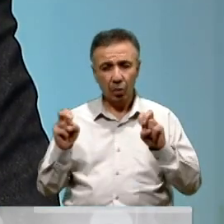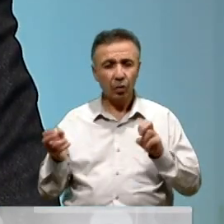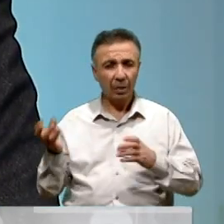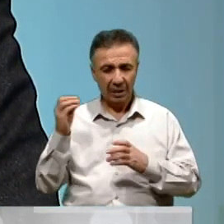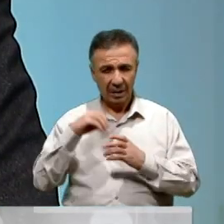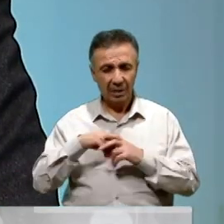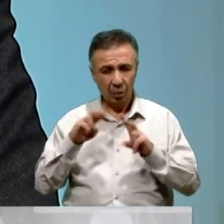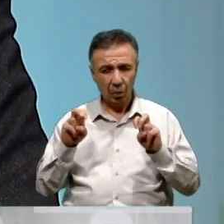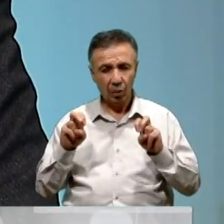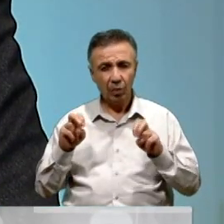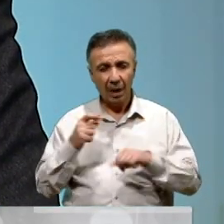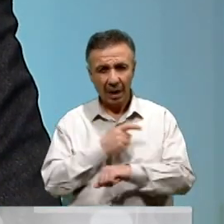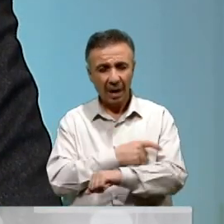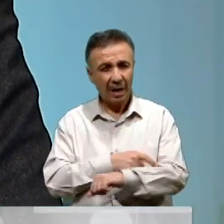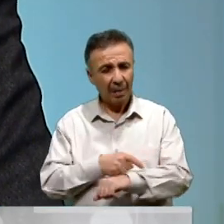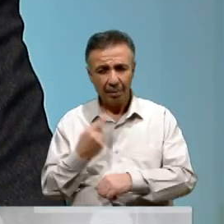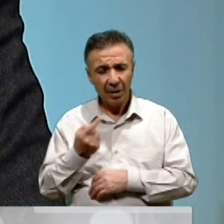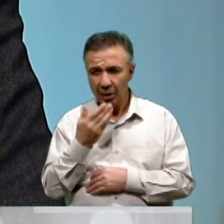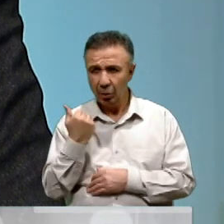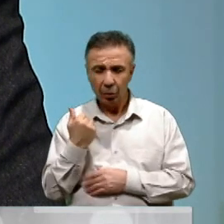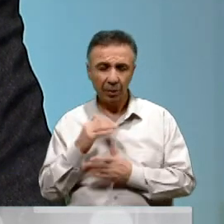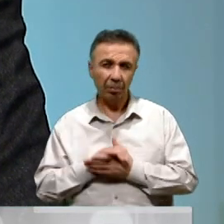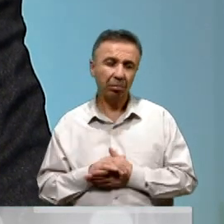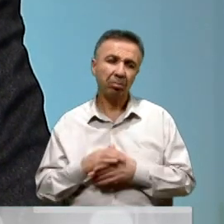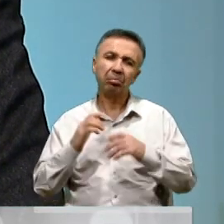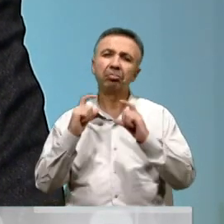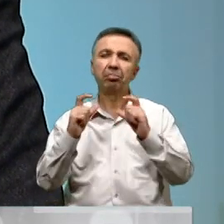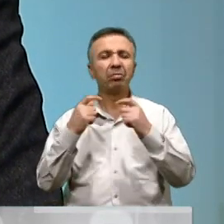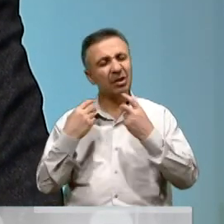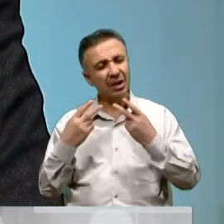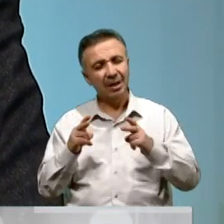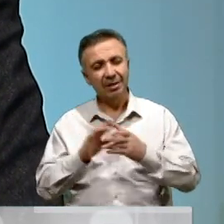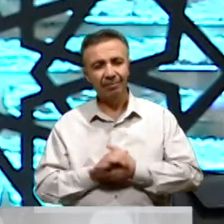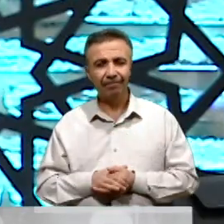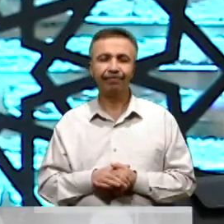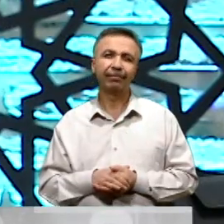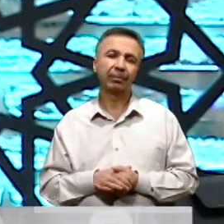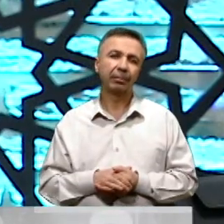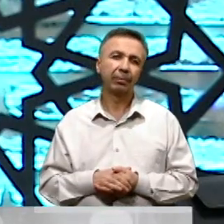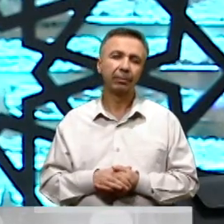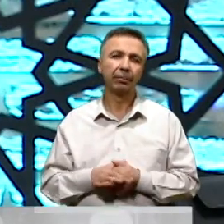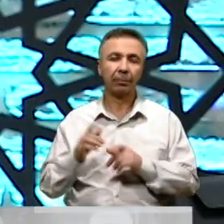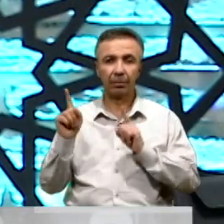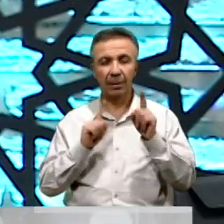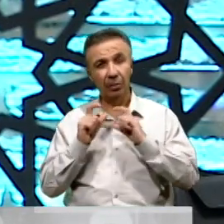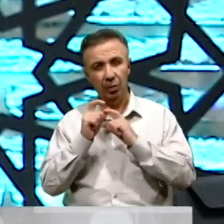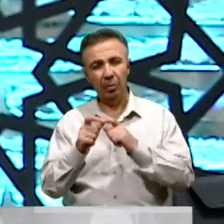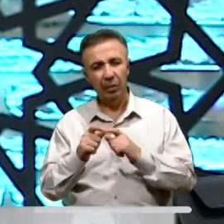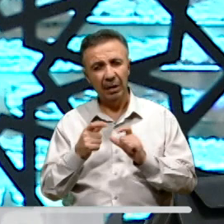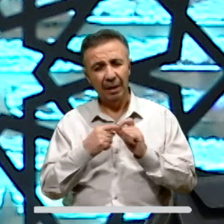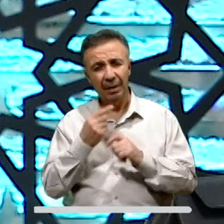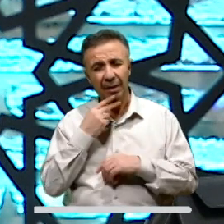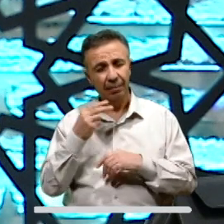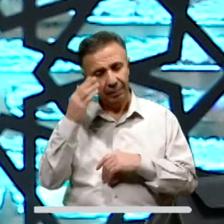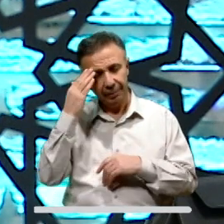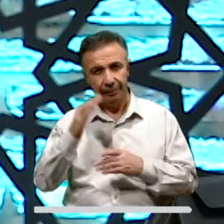konusu haram olan bir durum söz konusu değilse o da caizdir. Peki. Sosyal medyadan Emine Hanım selamlarını